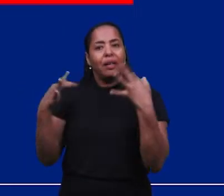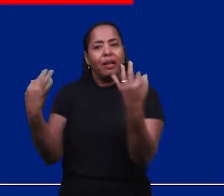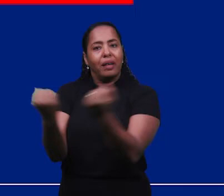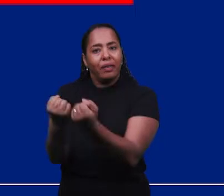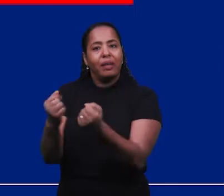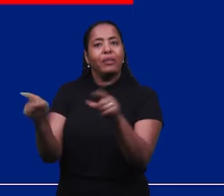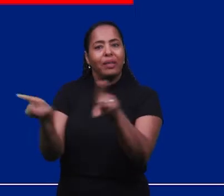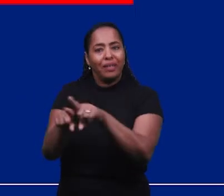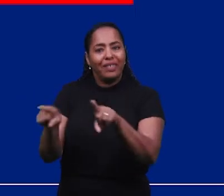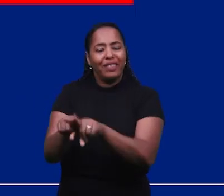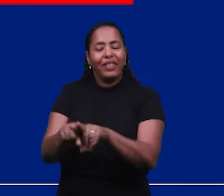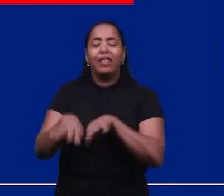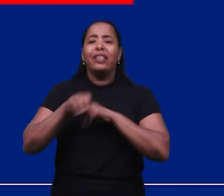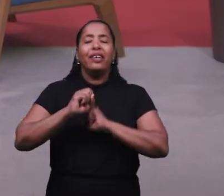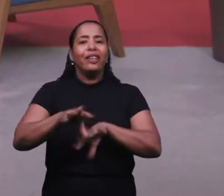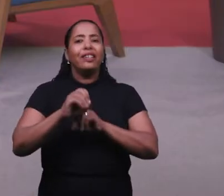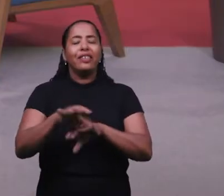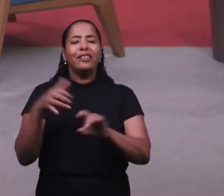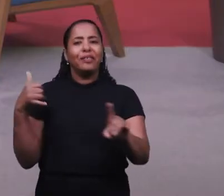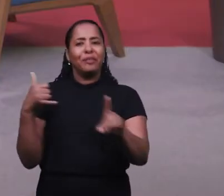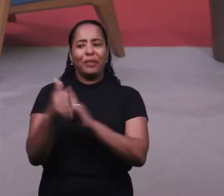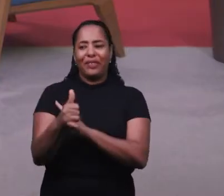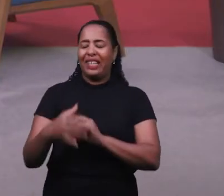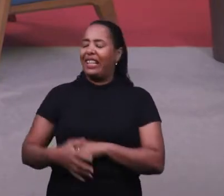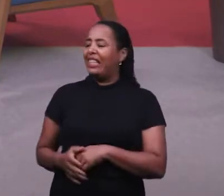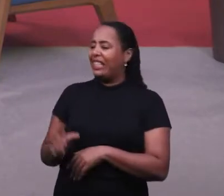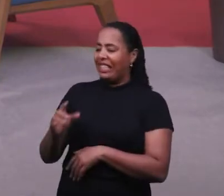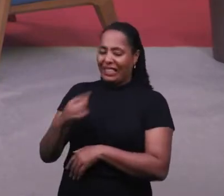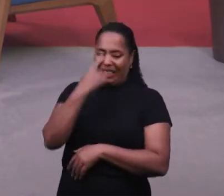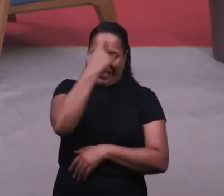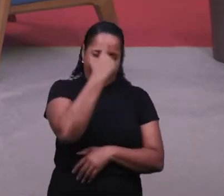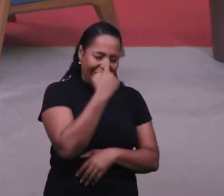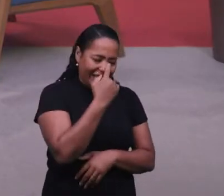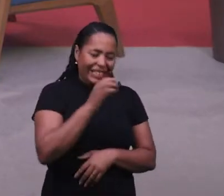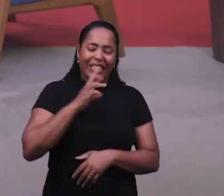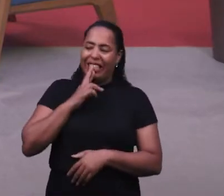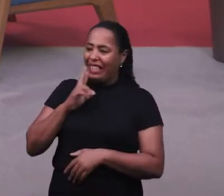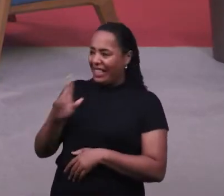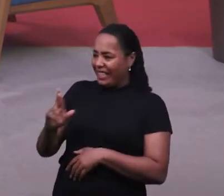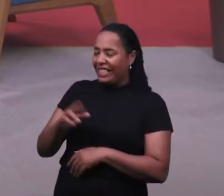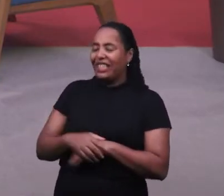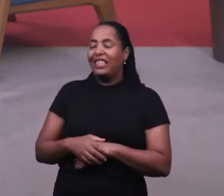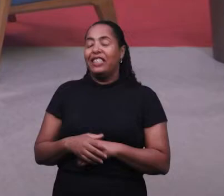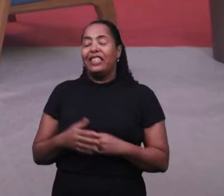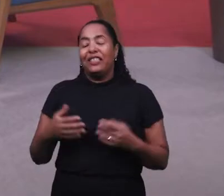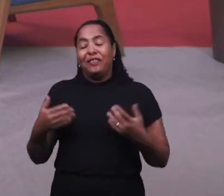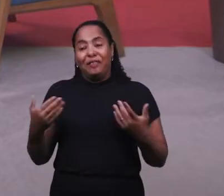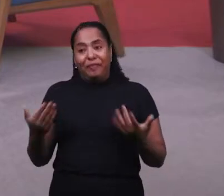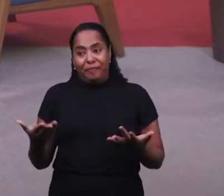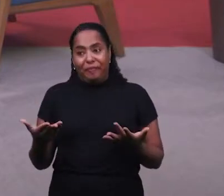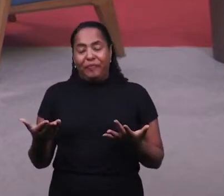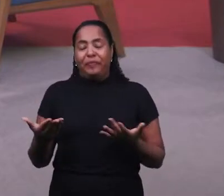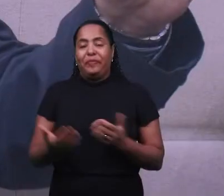à toute sa maison. Application prophétique, c'est là on va laisser Daniel. Voyez que